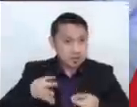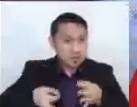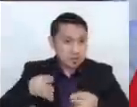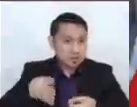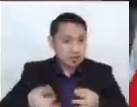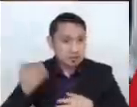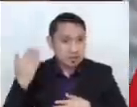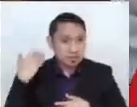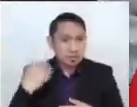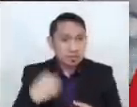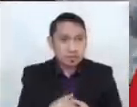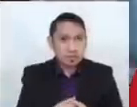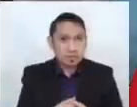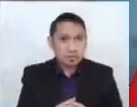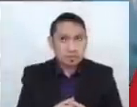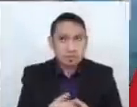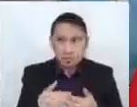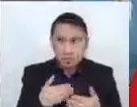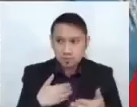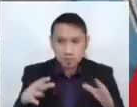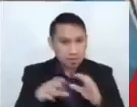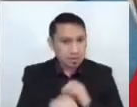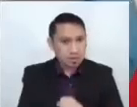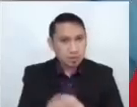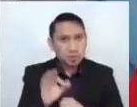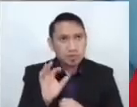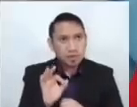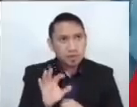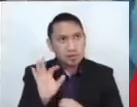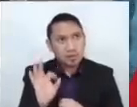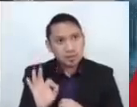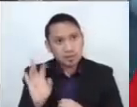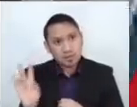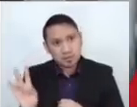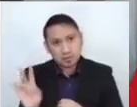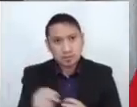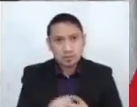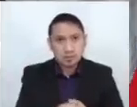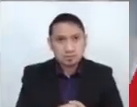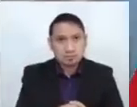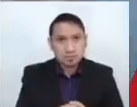Patapos ng 1997, nagkaroon ng